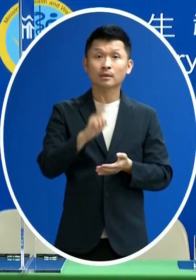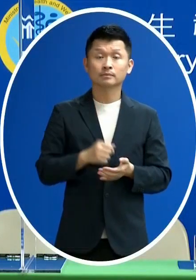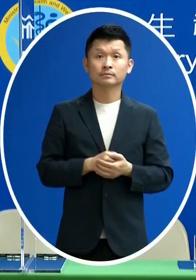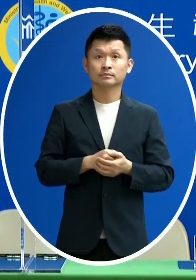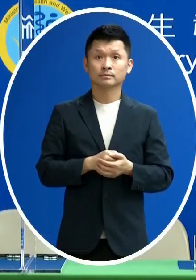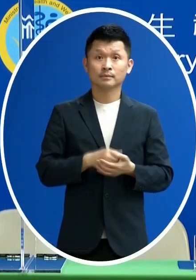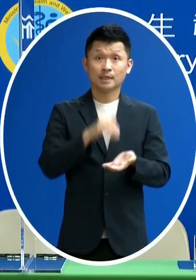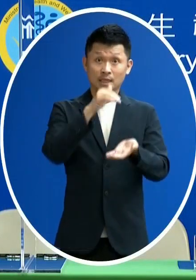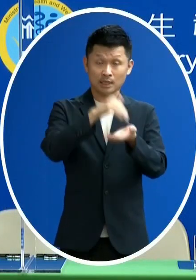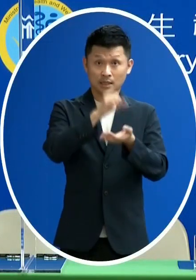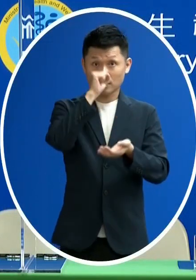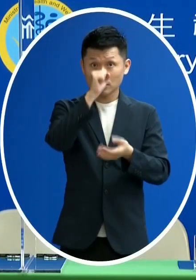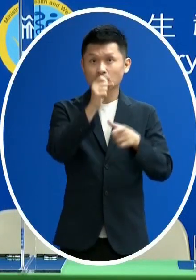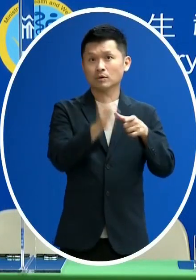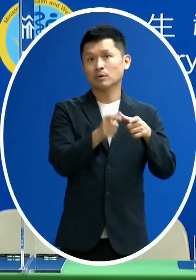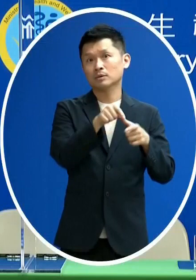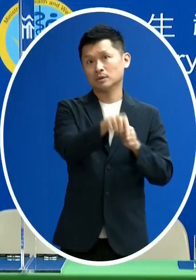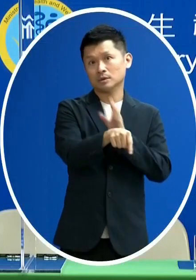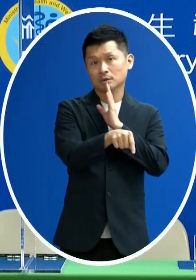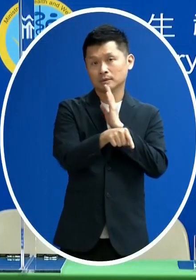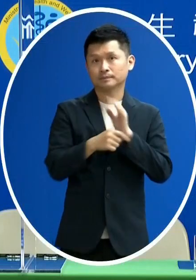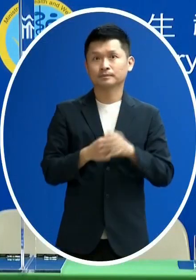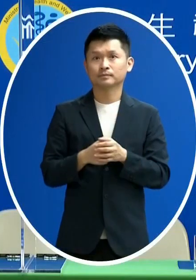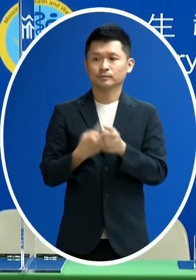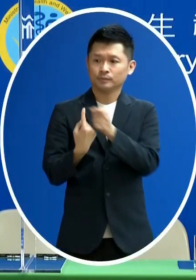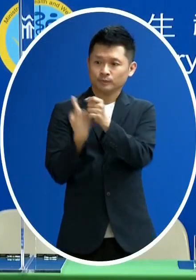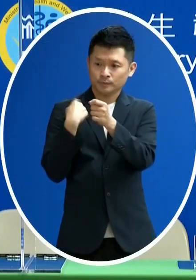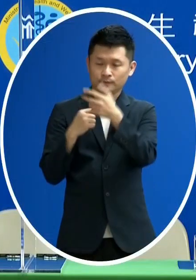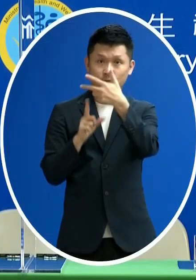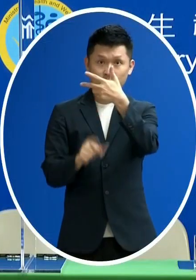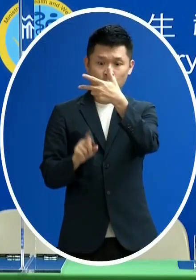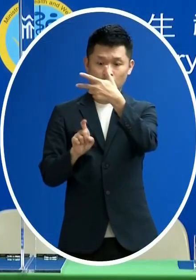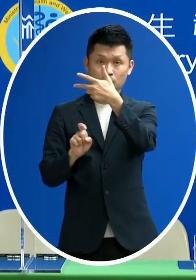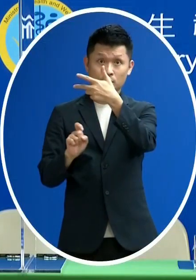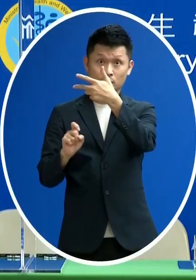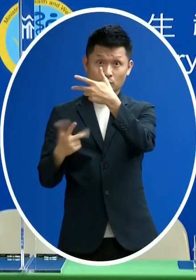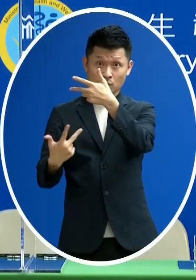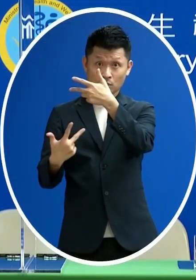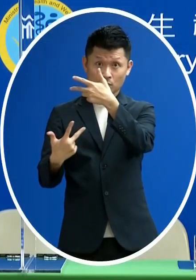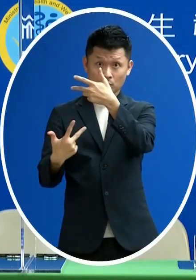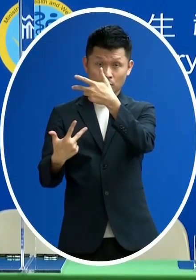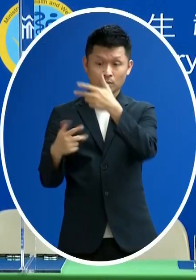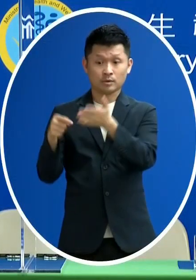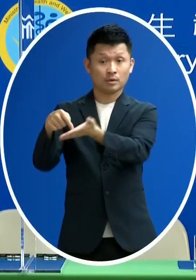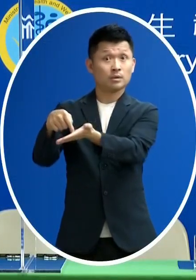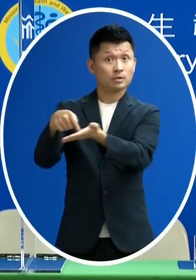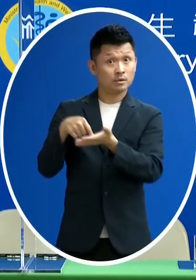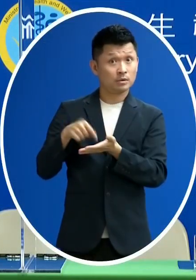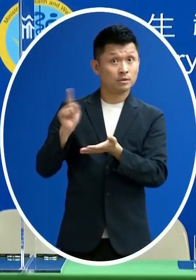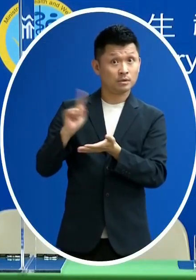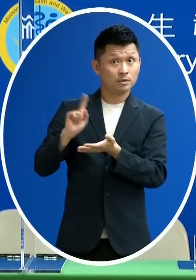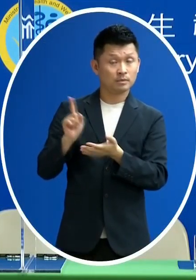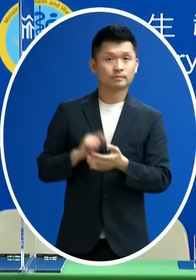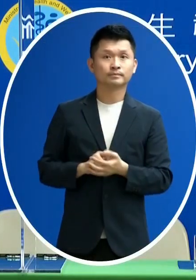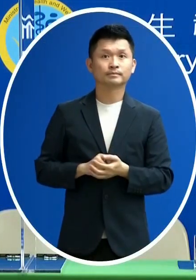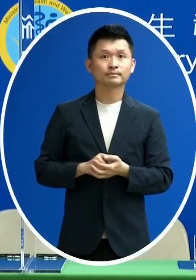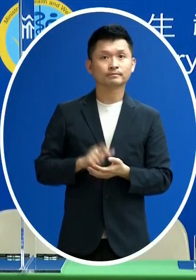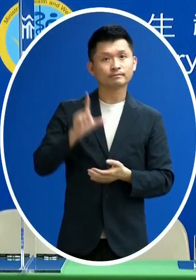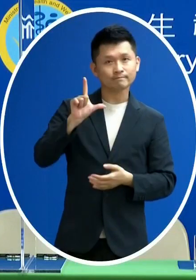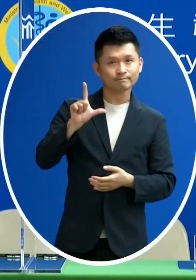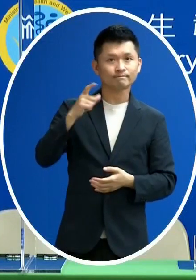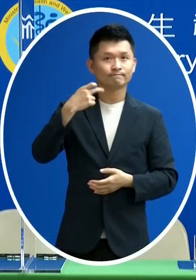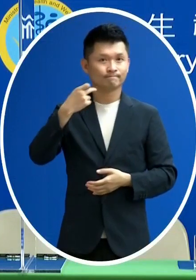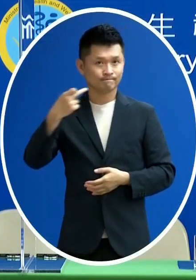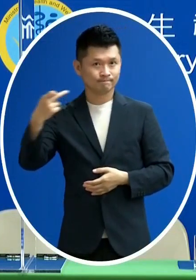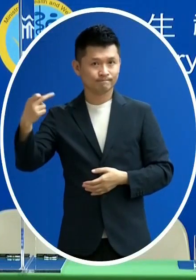司。那 EU 公司它是在去年的7月16号，当时它申请的是 Rapid Test，